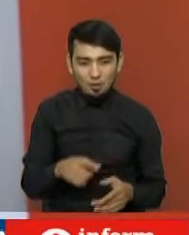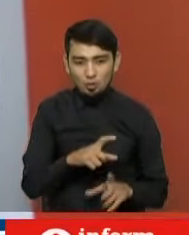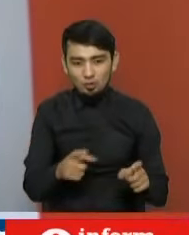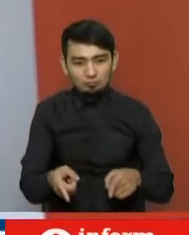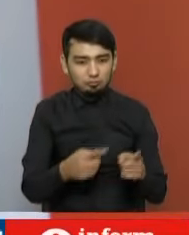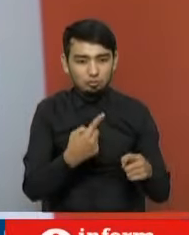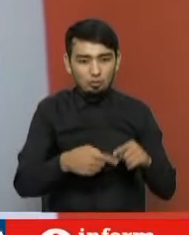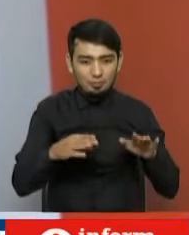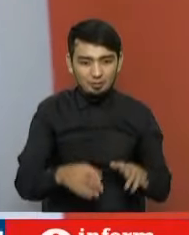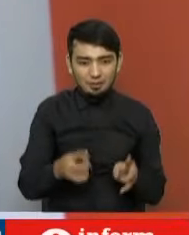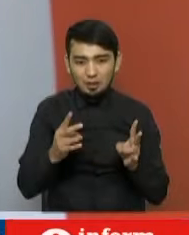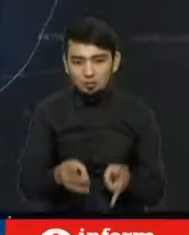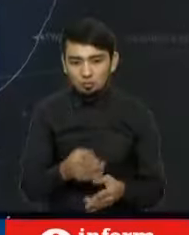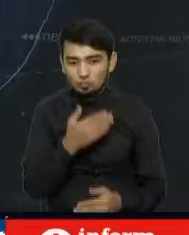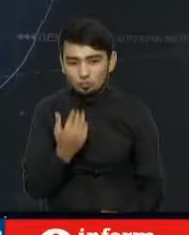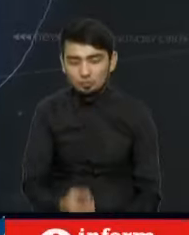эвакуировали, пострадавших нет.